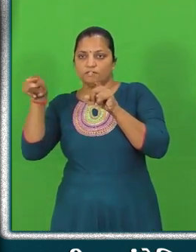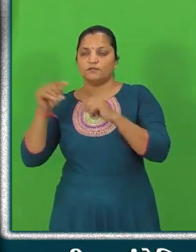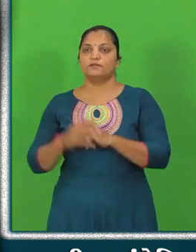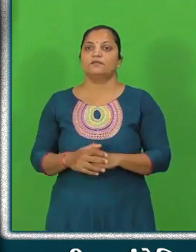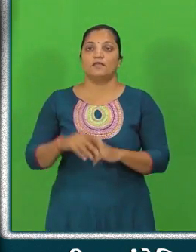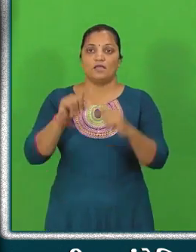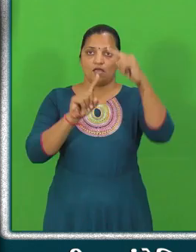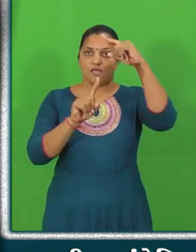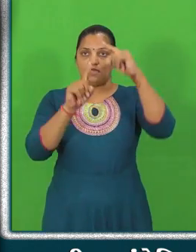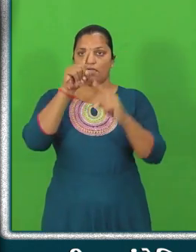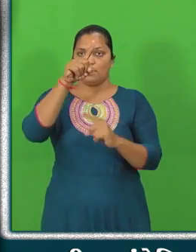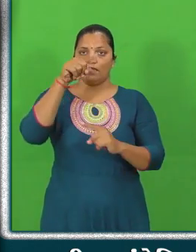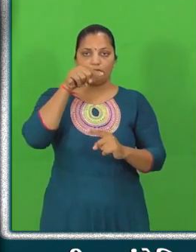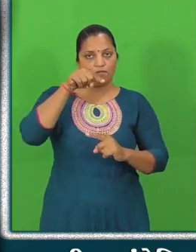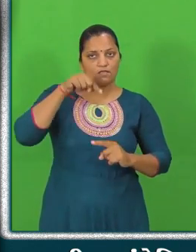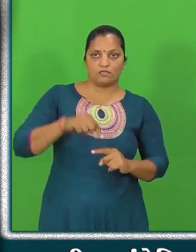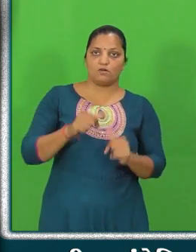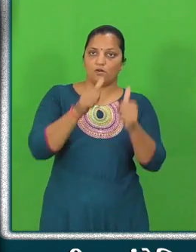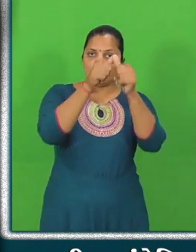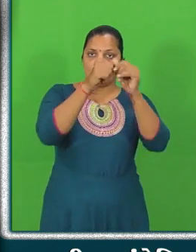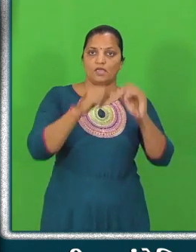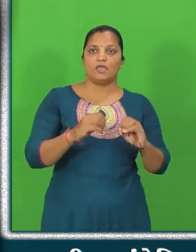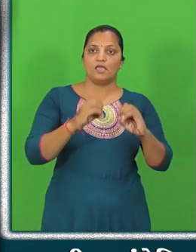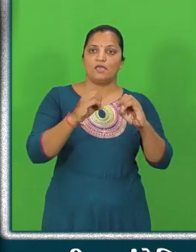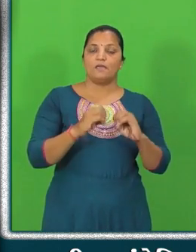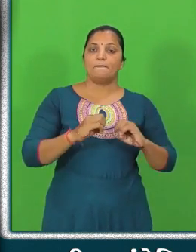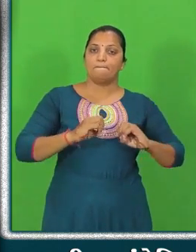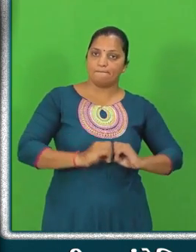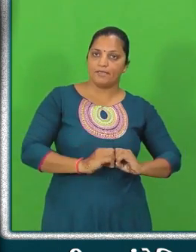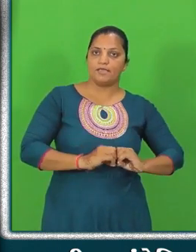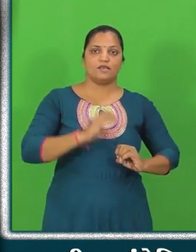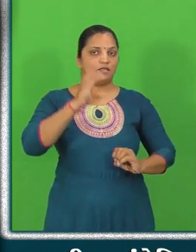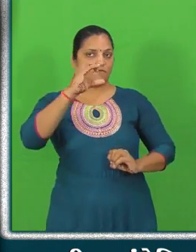પસાર થતું કિરણ. ઓકે,